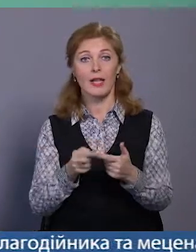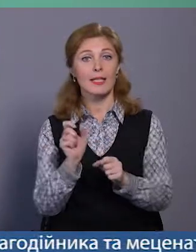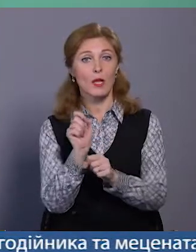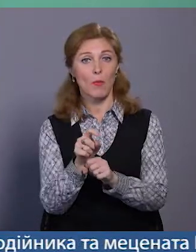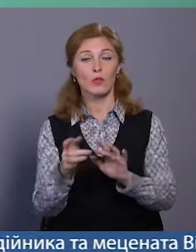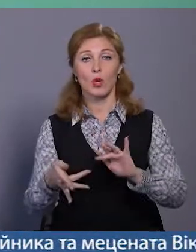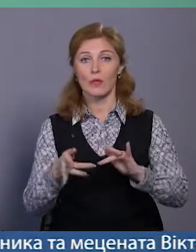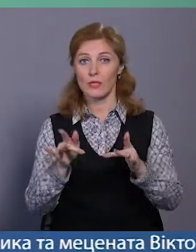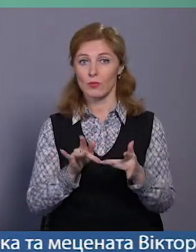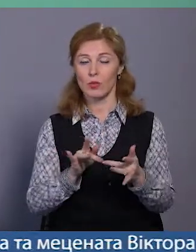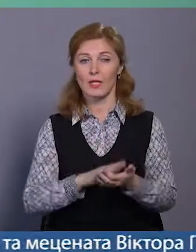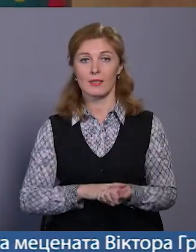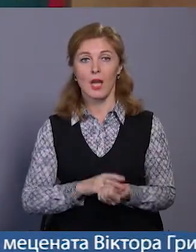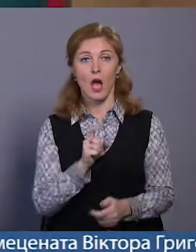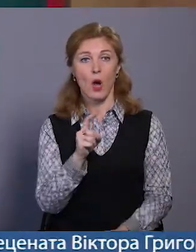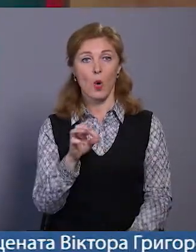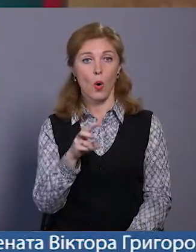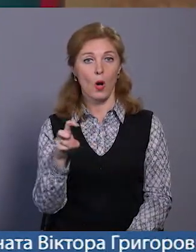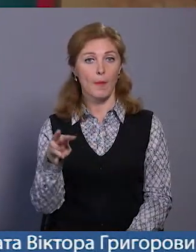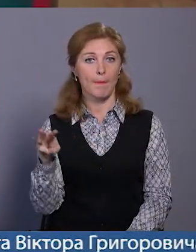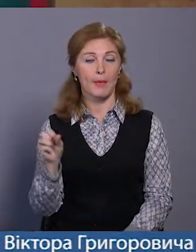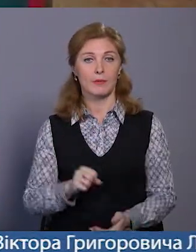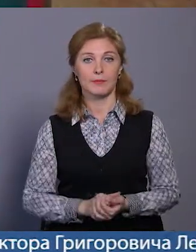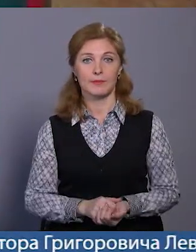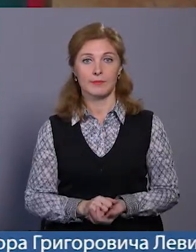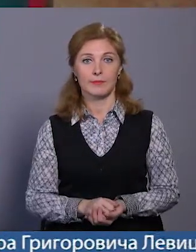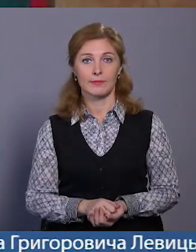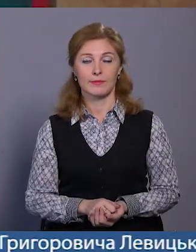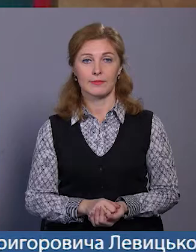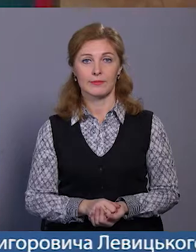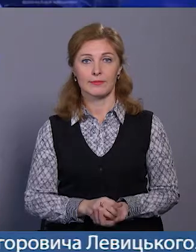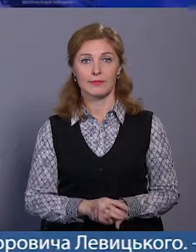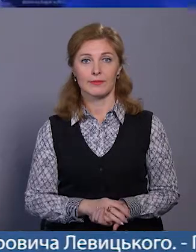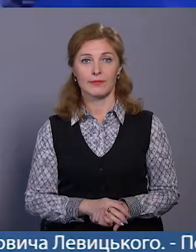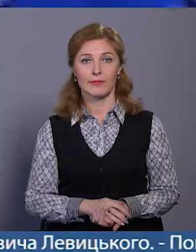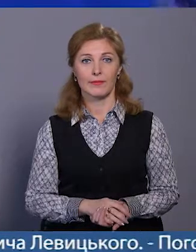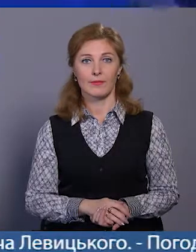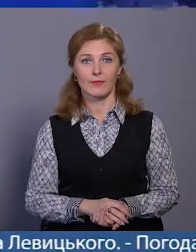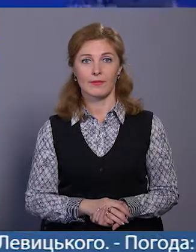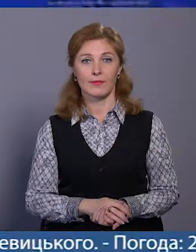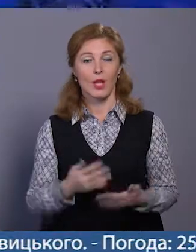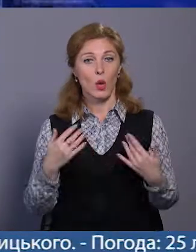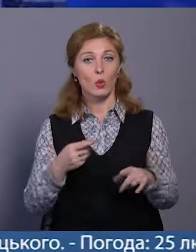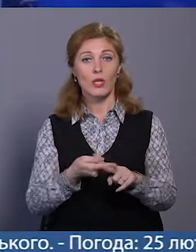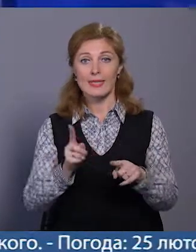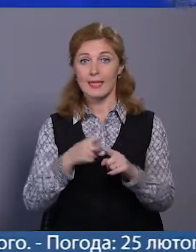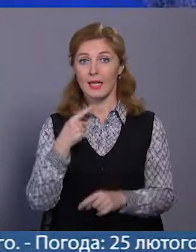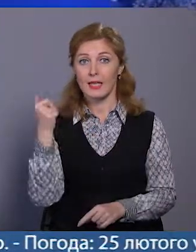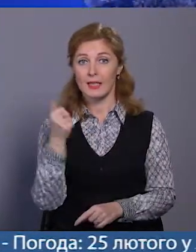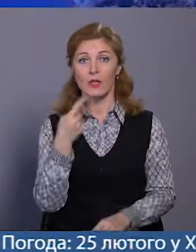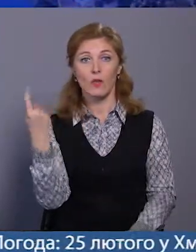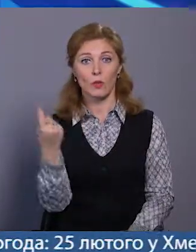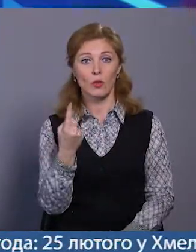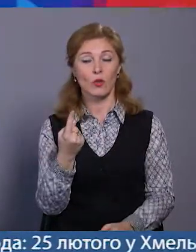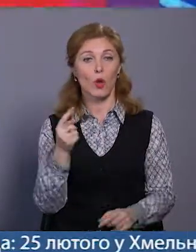на офіційному сайті «Хохма». Ольга Нісмянова, Валерій Телеховський. Новини міста. Уже цієї неділі в